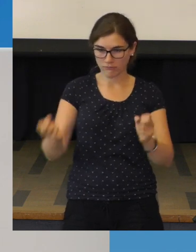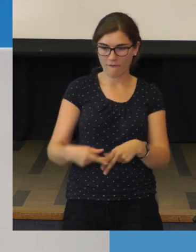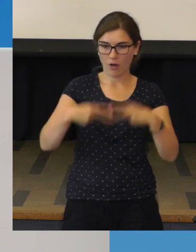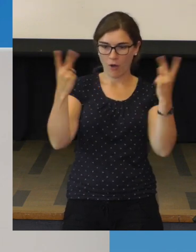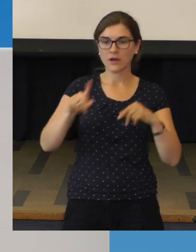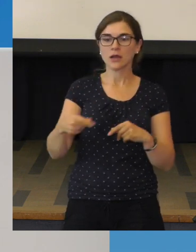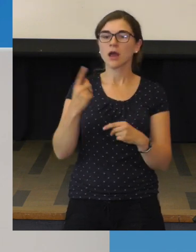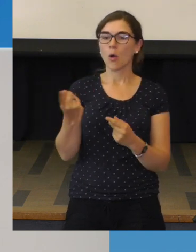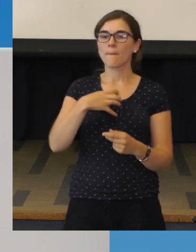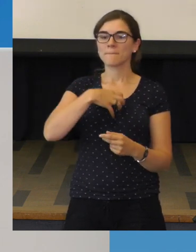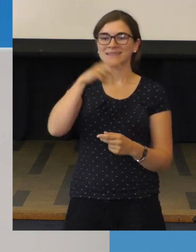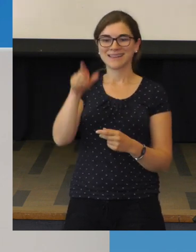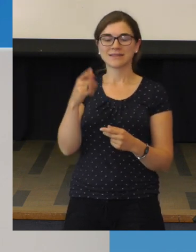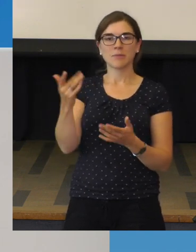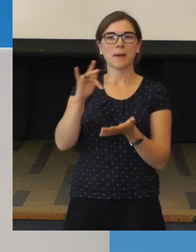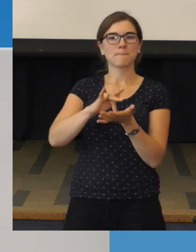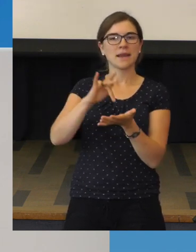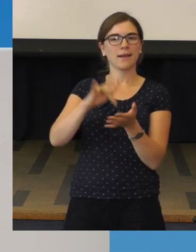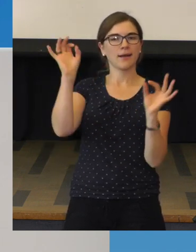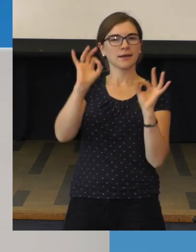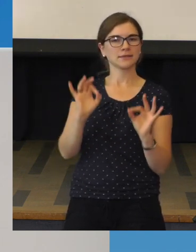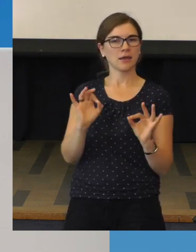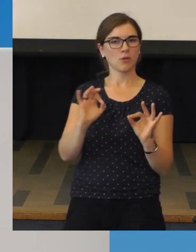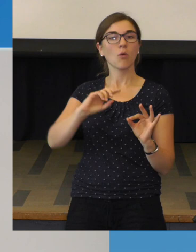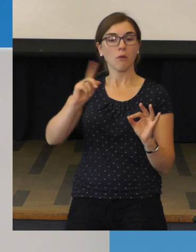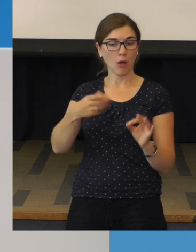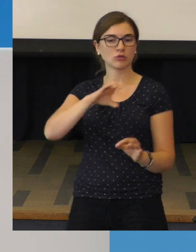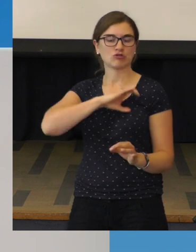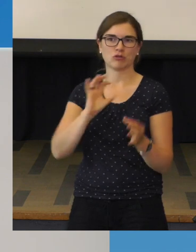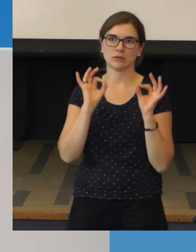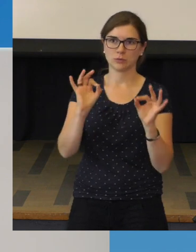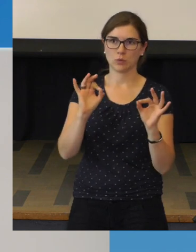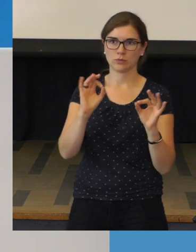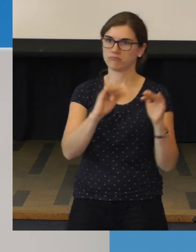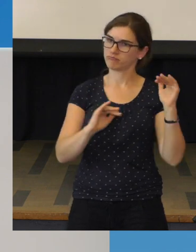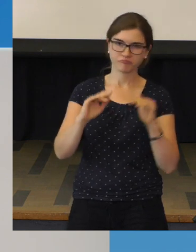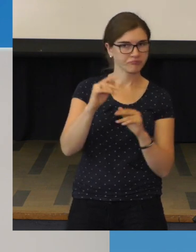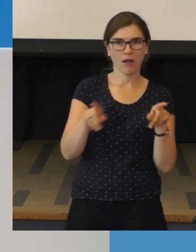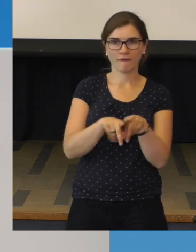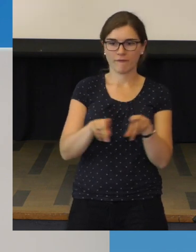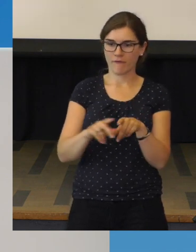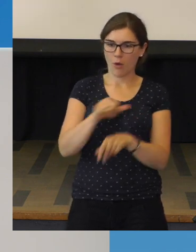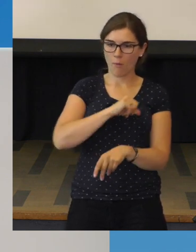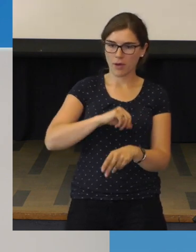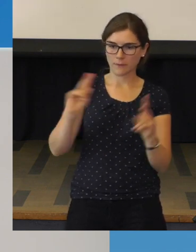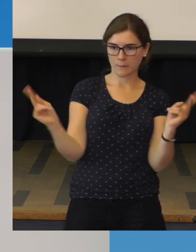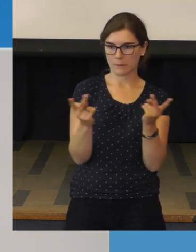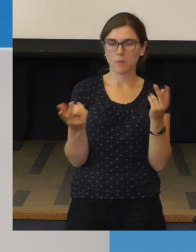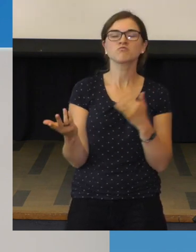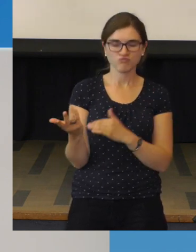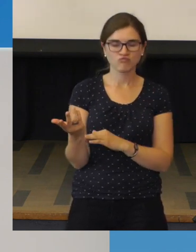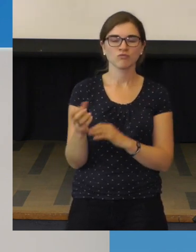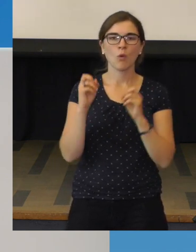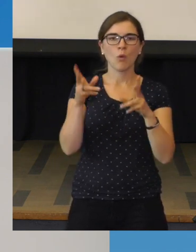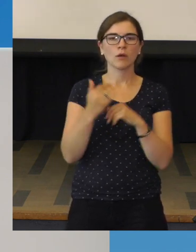mittleren Risikos mindestens genauso gut ist wie die Operation. Sodass letztendlich man, ich